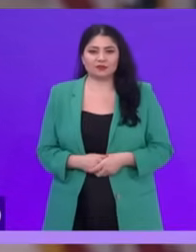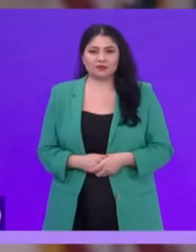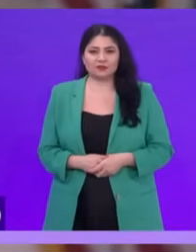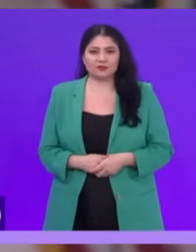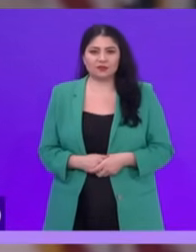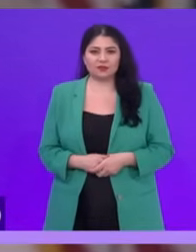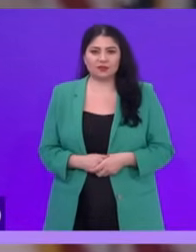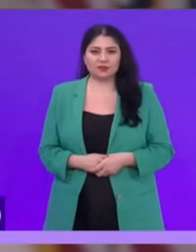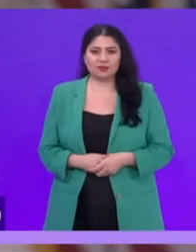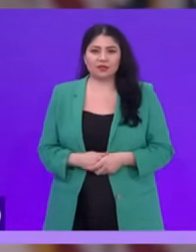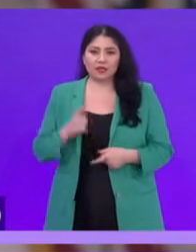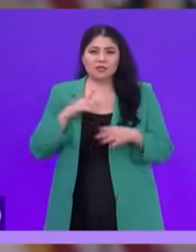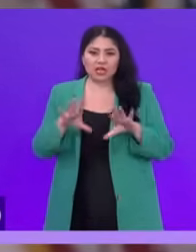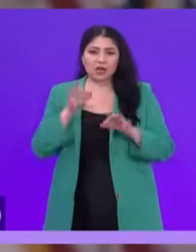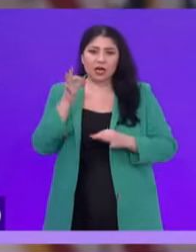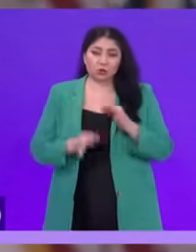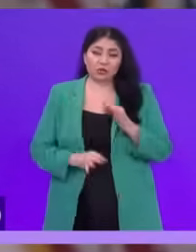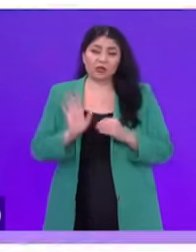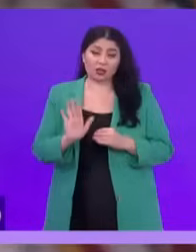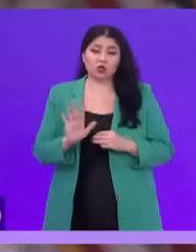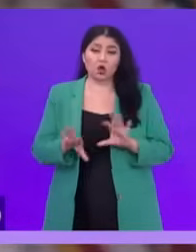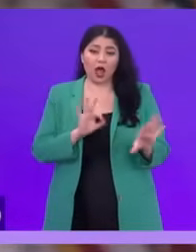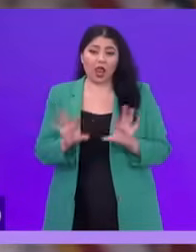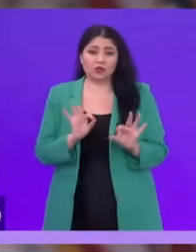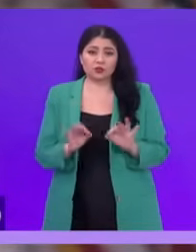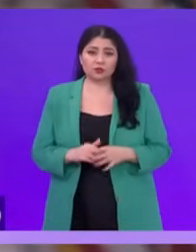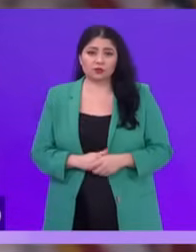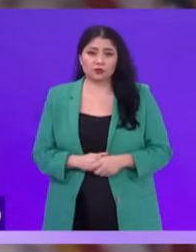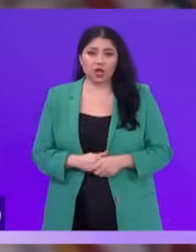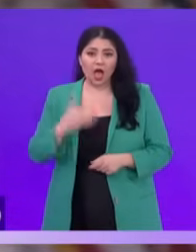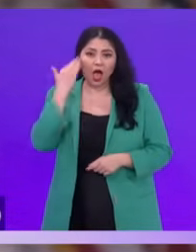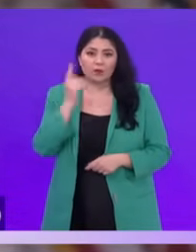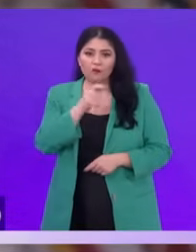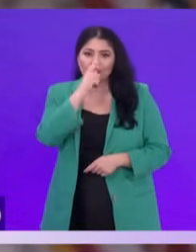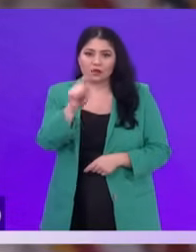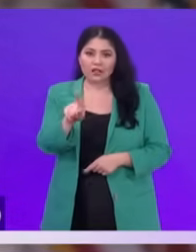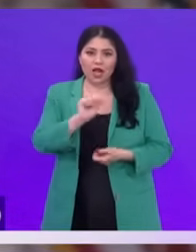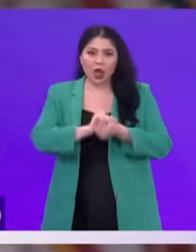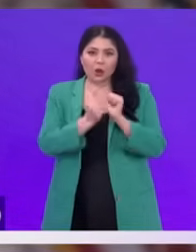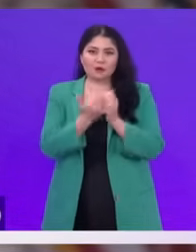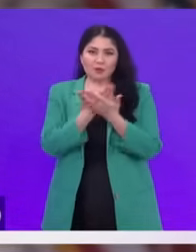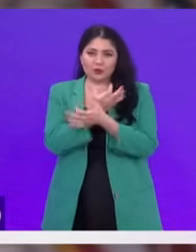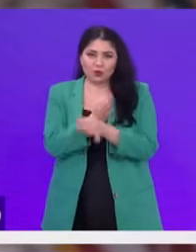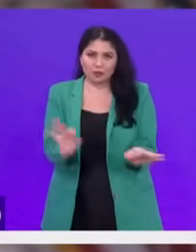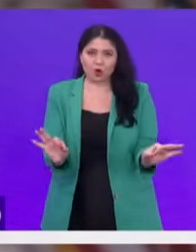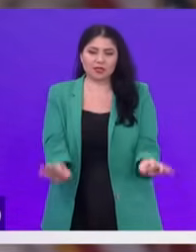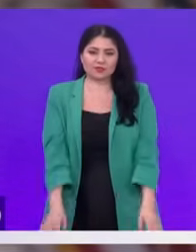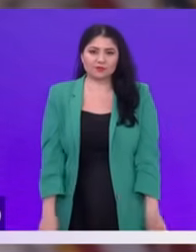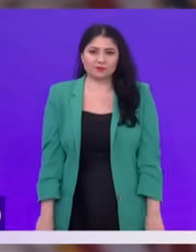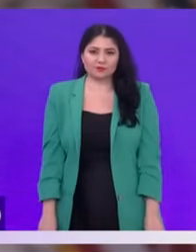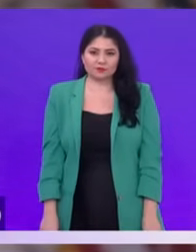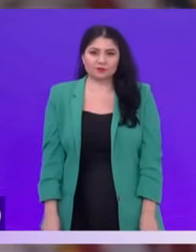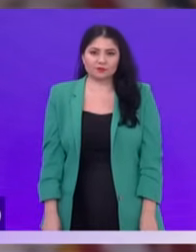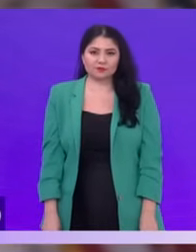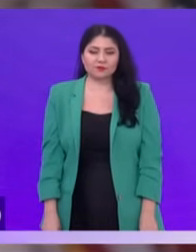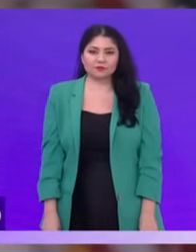But we must accept the results of this election. America, we will never give up the fight for our